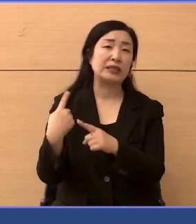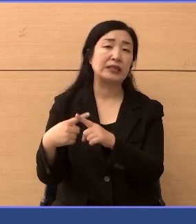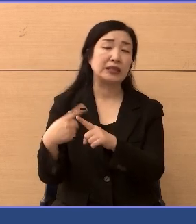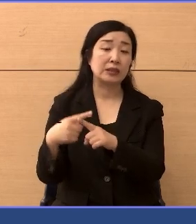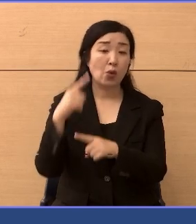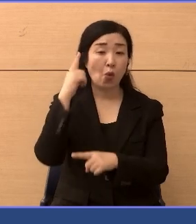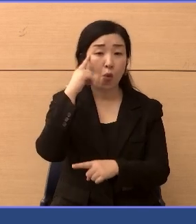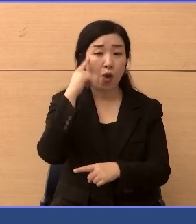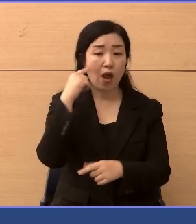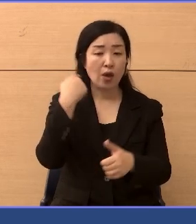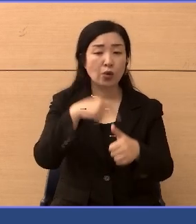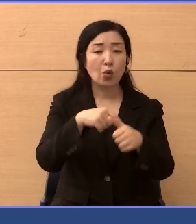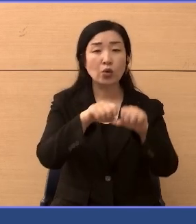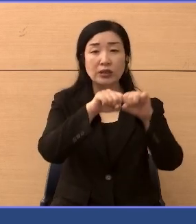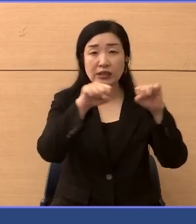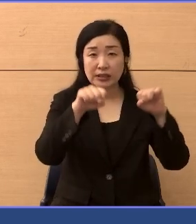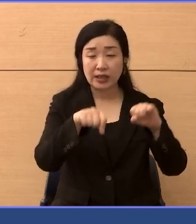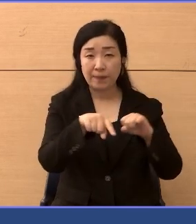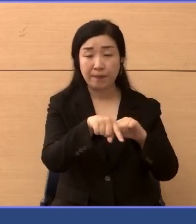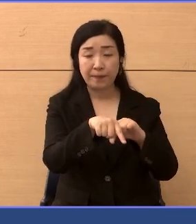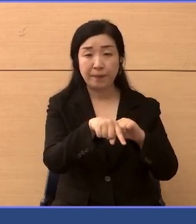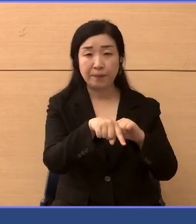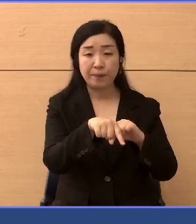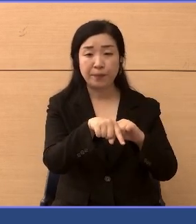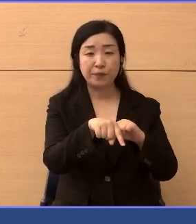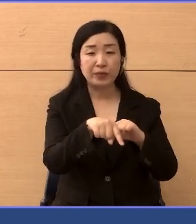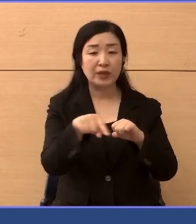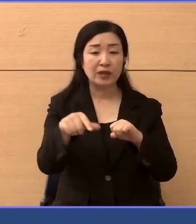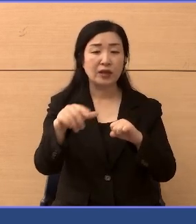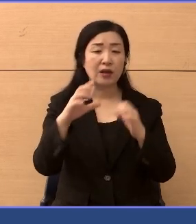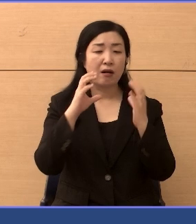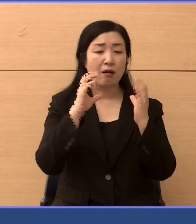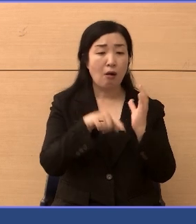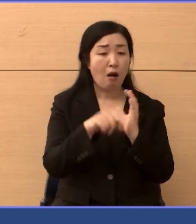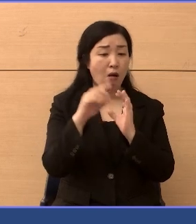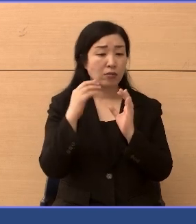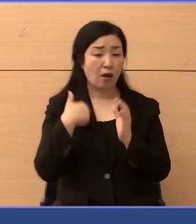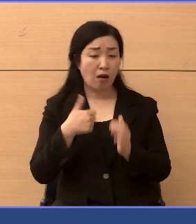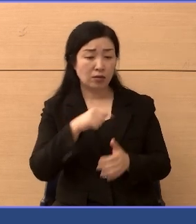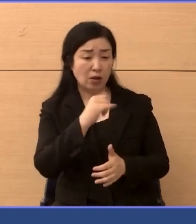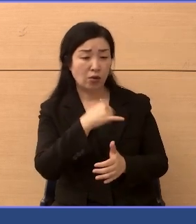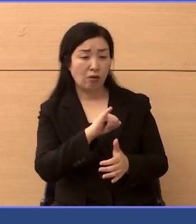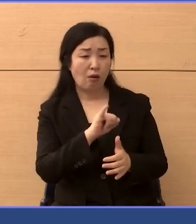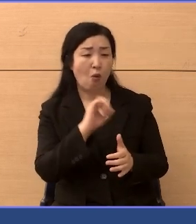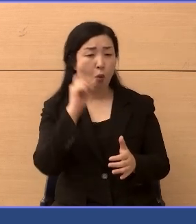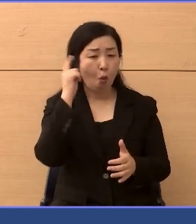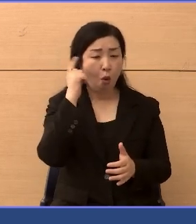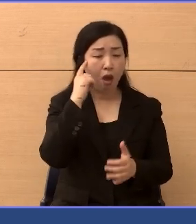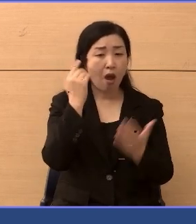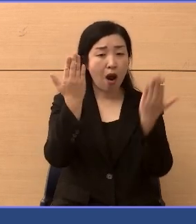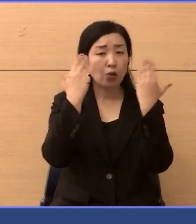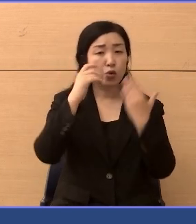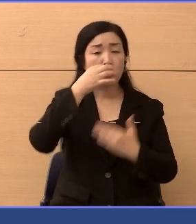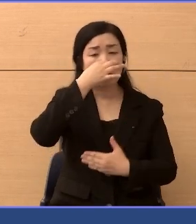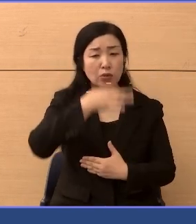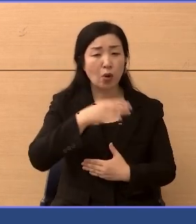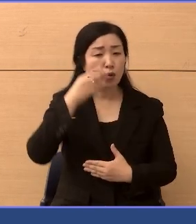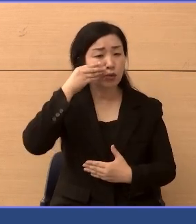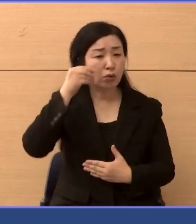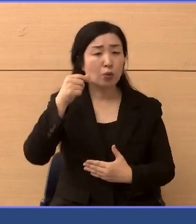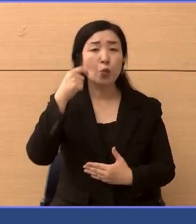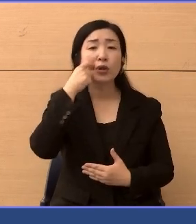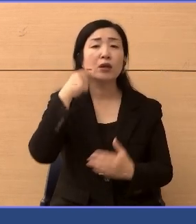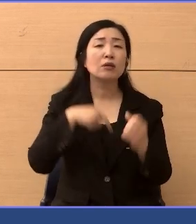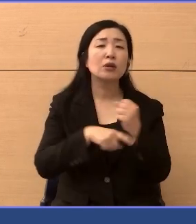work out 교육 시스템 why the child is 관련해서 struggling at 이 school. 아이들이 너무 힘들어하고 And of 있고 왜 course, for many 학교에서 이 children 아이들이 지금 transitioning 적응하지